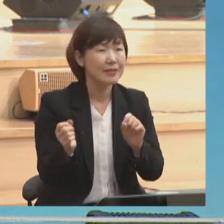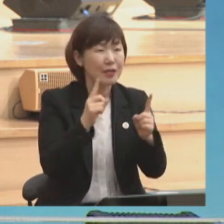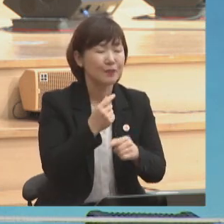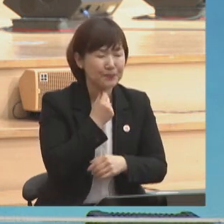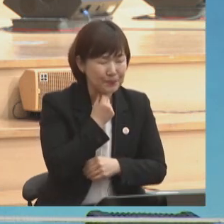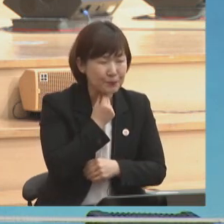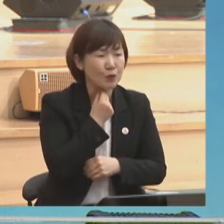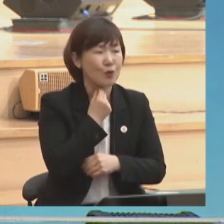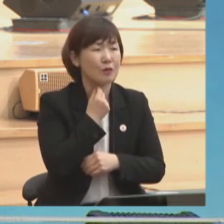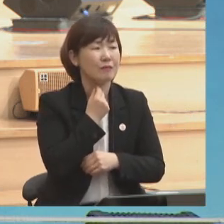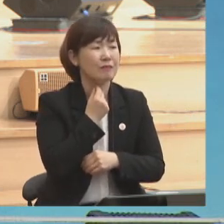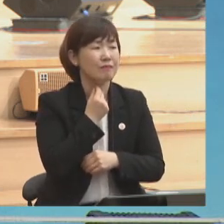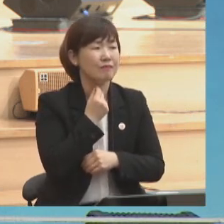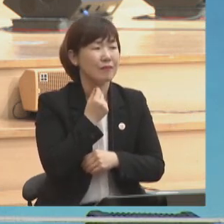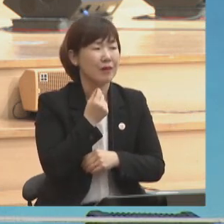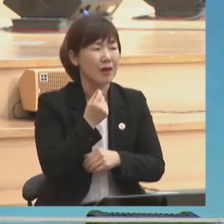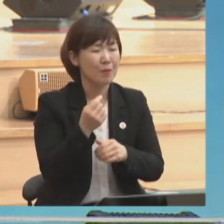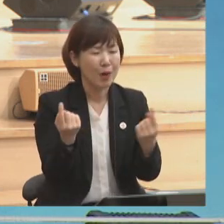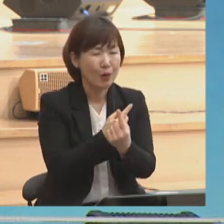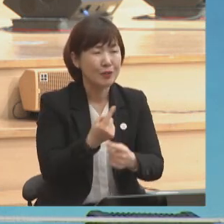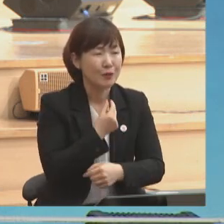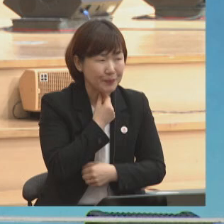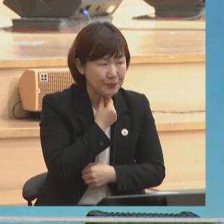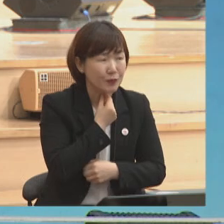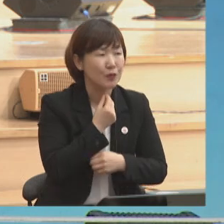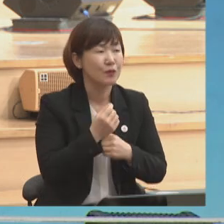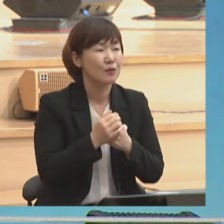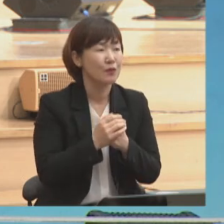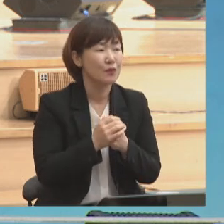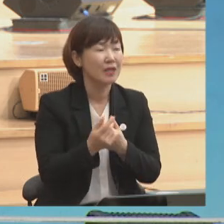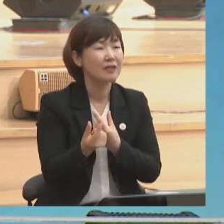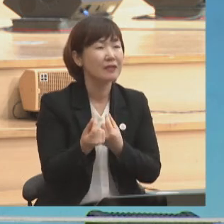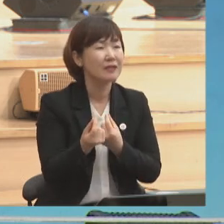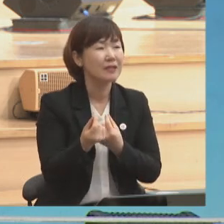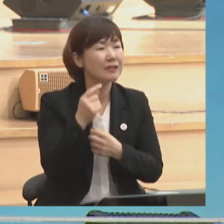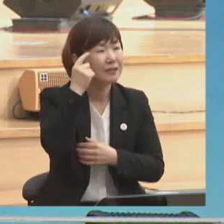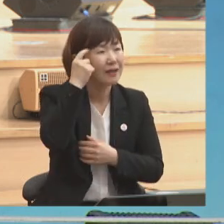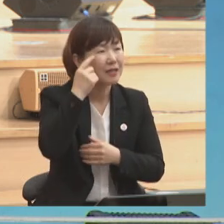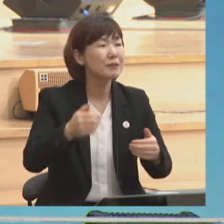살려내려는 의도, 고치려는 의도, 그런 의도가